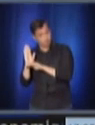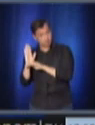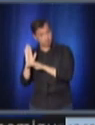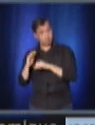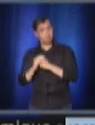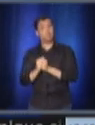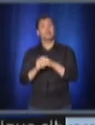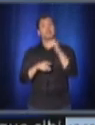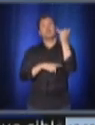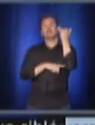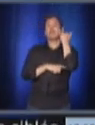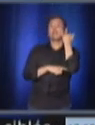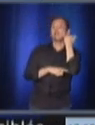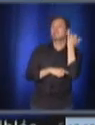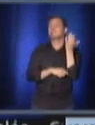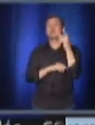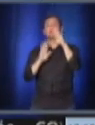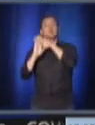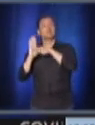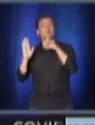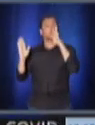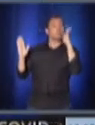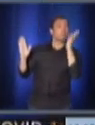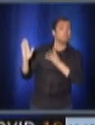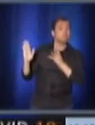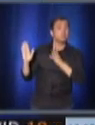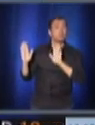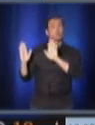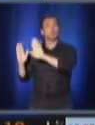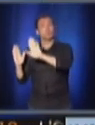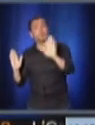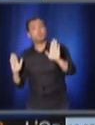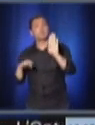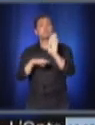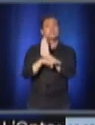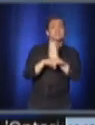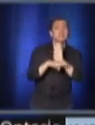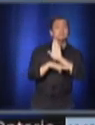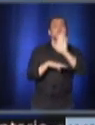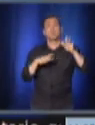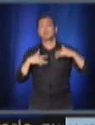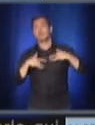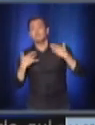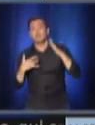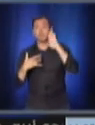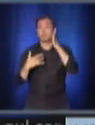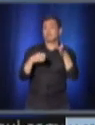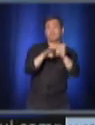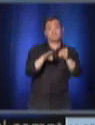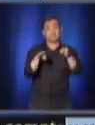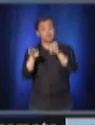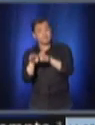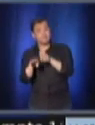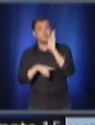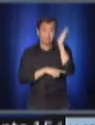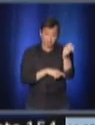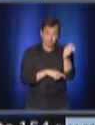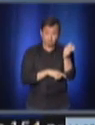exécuter les consignes. Et si les règles ne sont pas respectées, nous allons fermer votre établissement. J'aimerais être bien